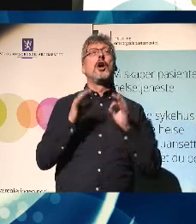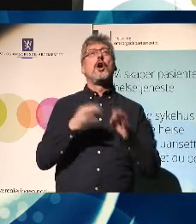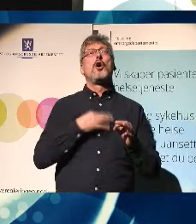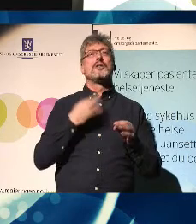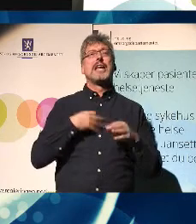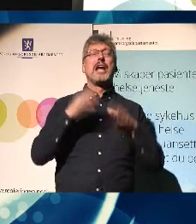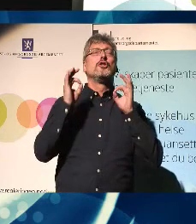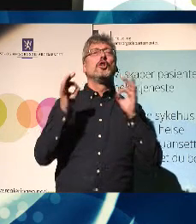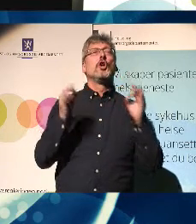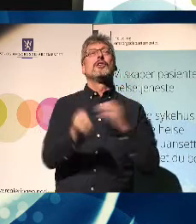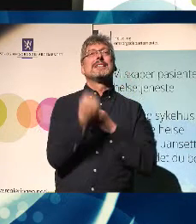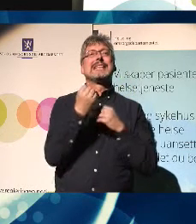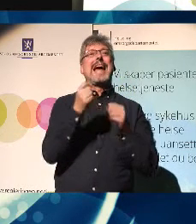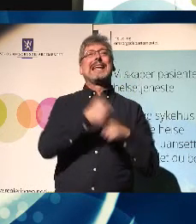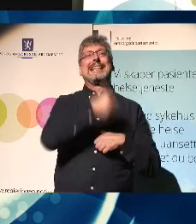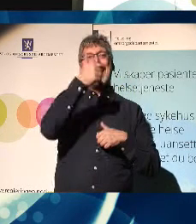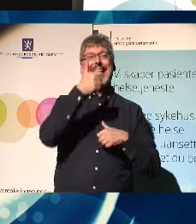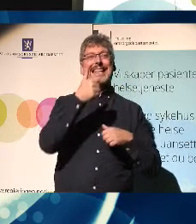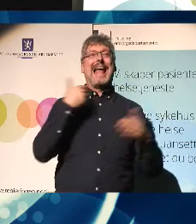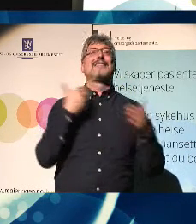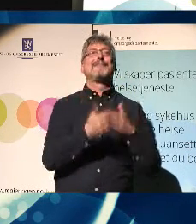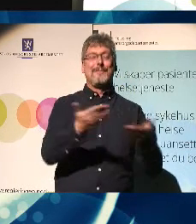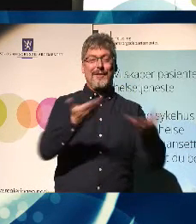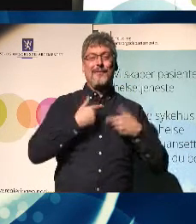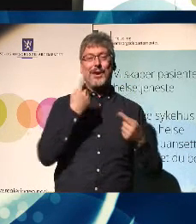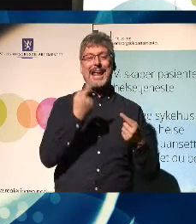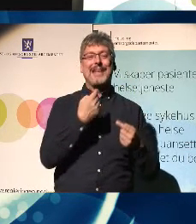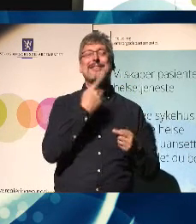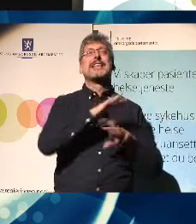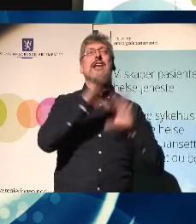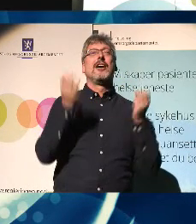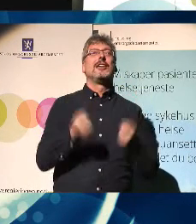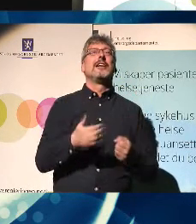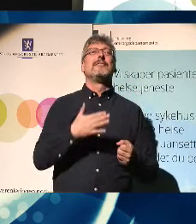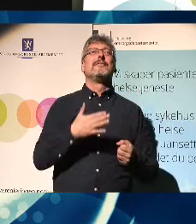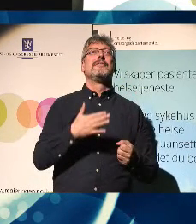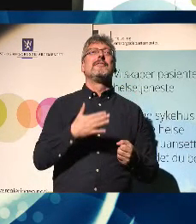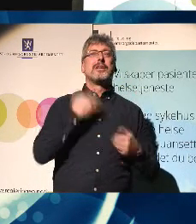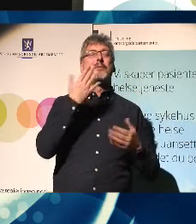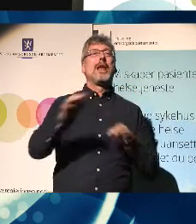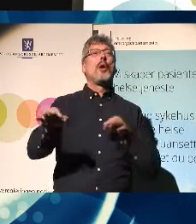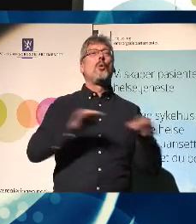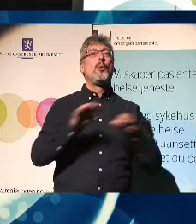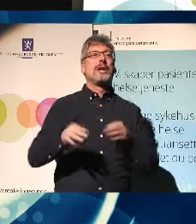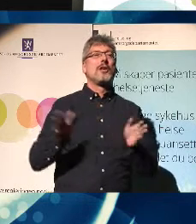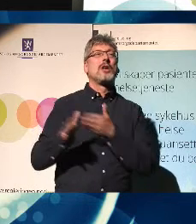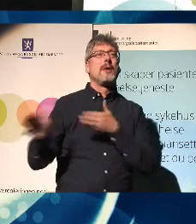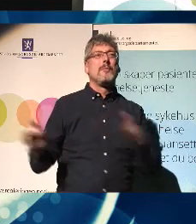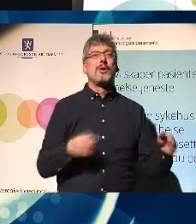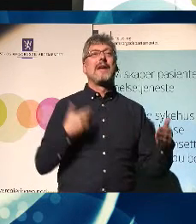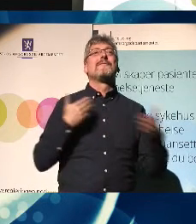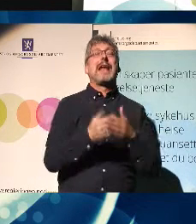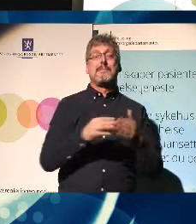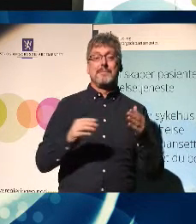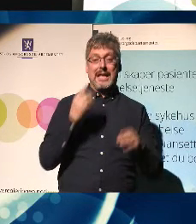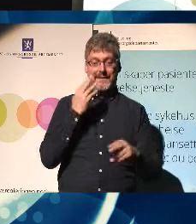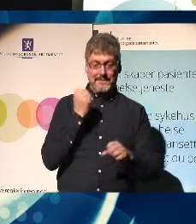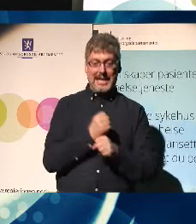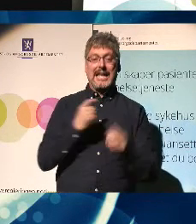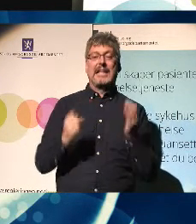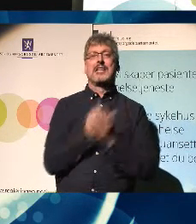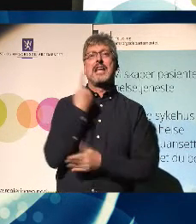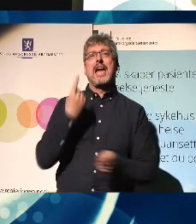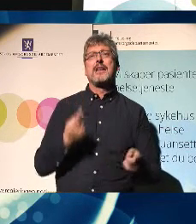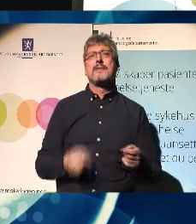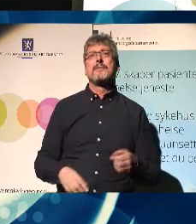helt til de får en. Og så sier alle at de ønsker å bli koordinert og samordnet helt til det skjer. Så vi